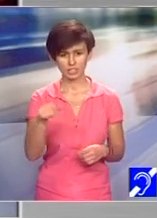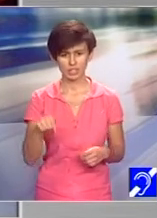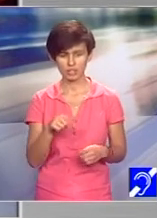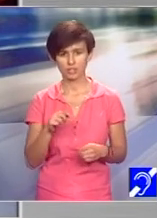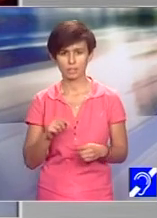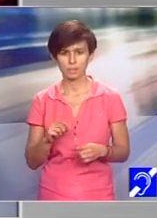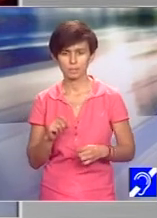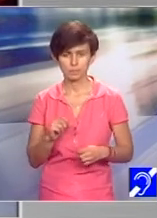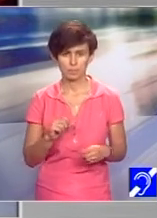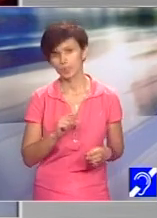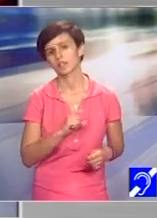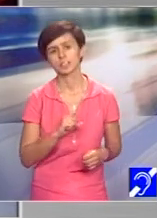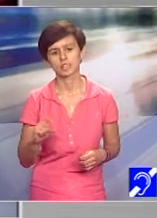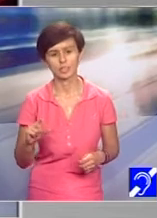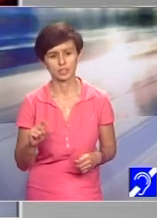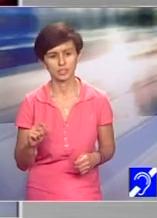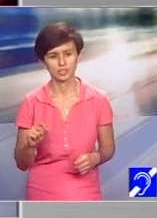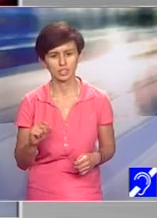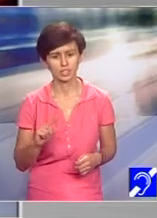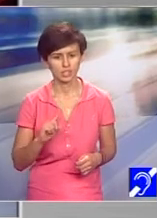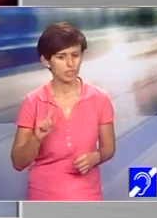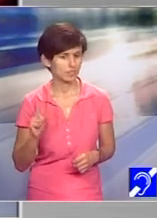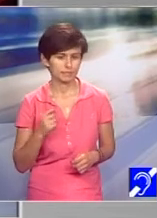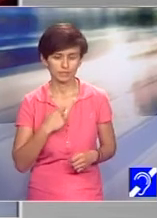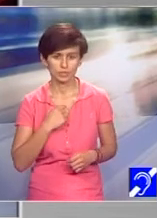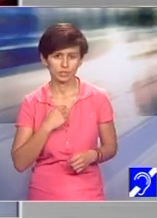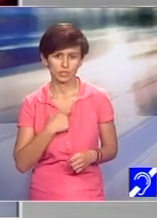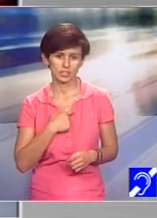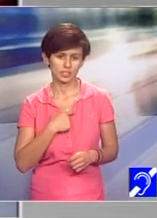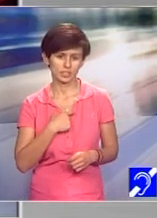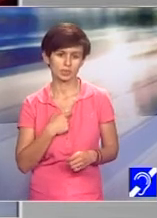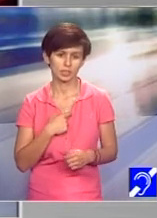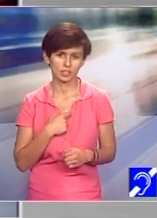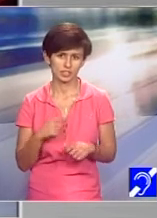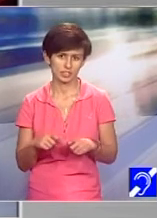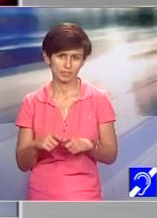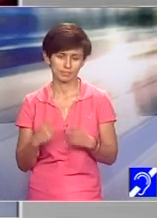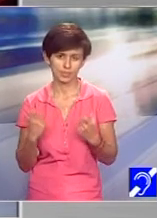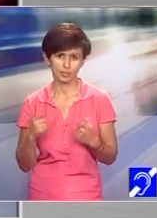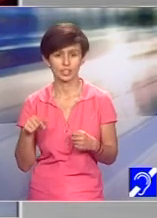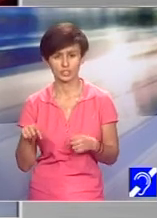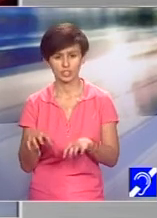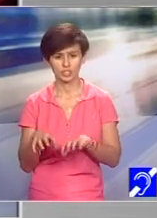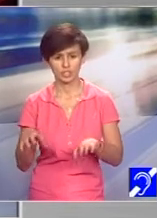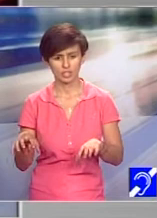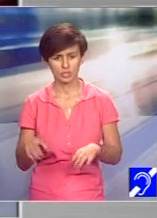poate n-are un pic, o să îl dăm noi să deblocheze acele posturi, care pe țară, vă dați seama, sunt 500. Noi suntem